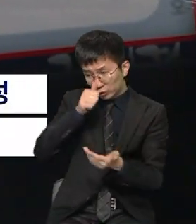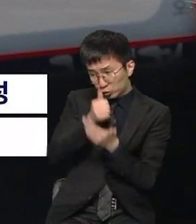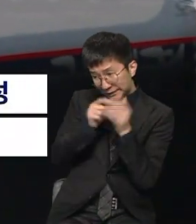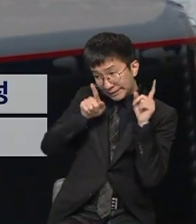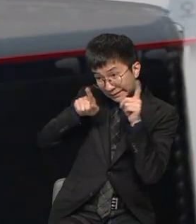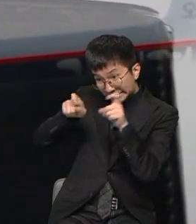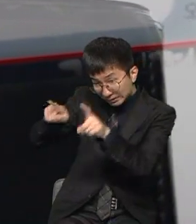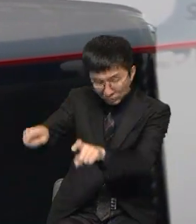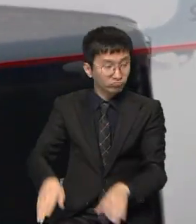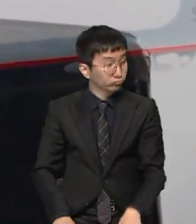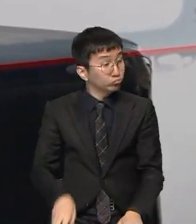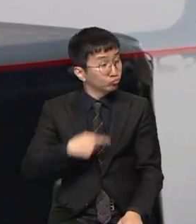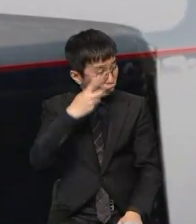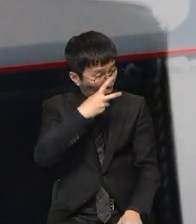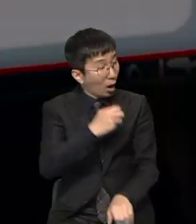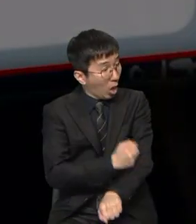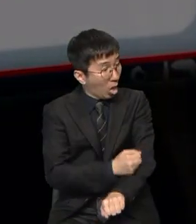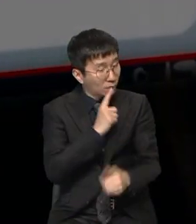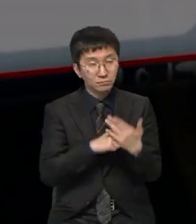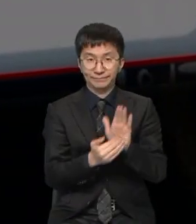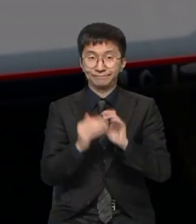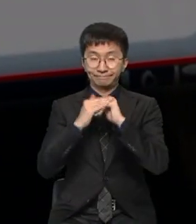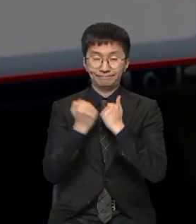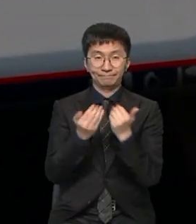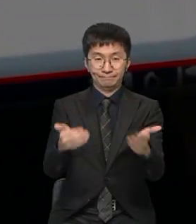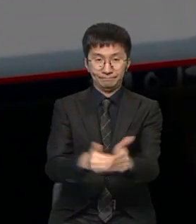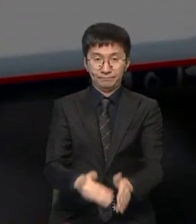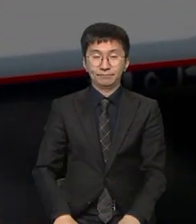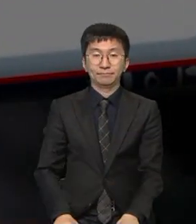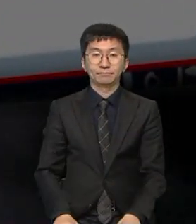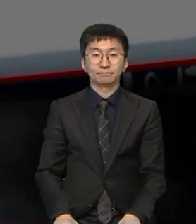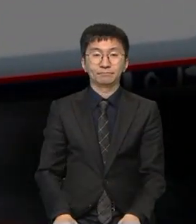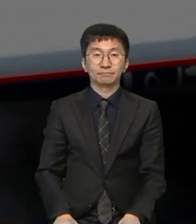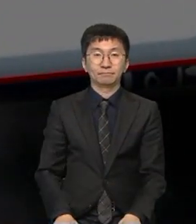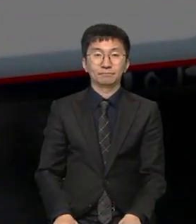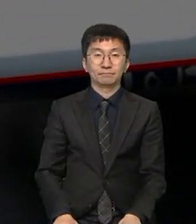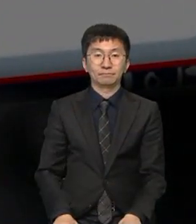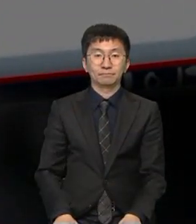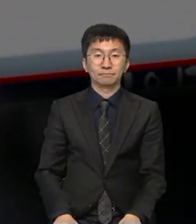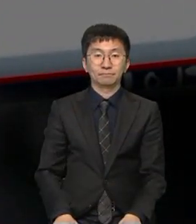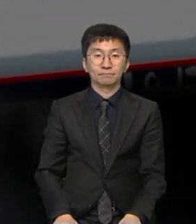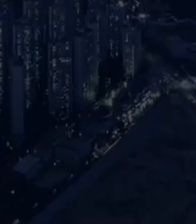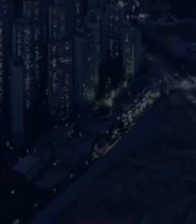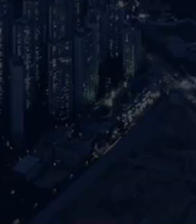다른 의혹들에 대해서도 수사를 이어간다는 방침입니다. SBS 김상민입니다.